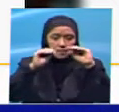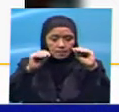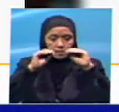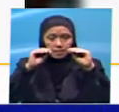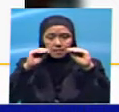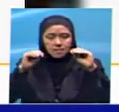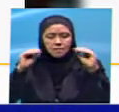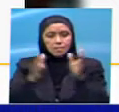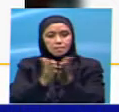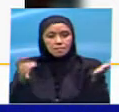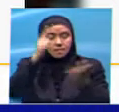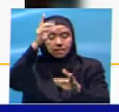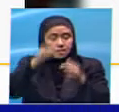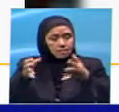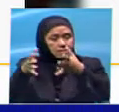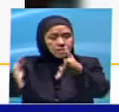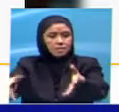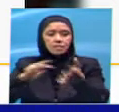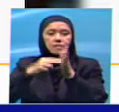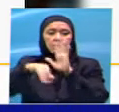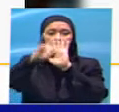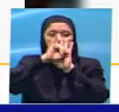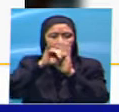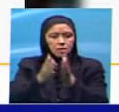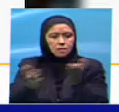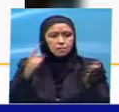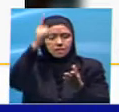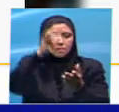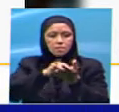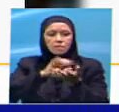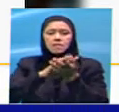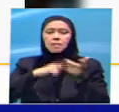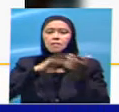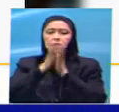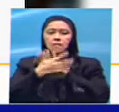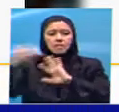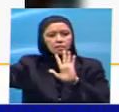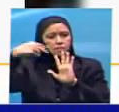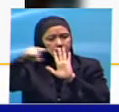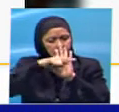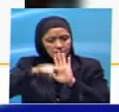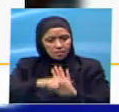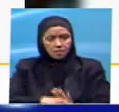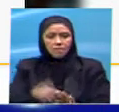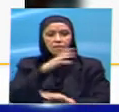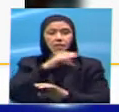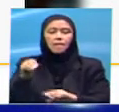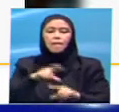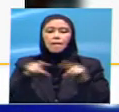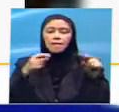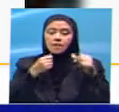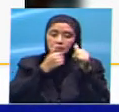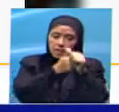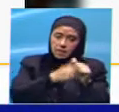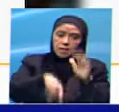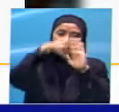akan diselaputi persepsi negatif justeru melalui pelbagai dasar dan prinsip termasuk indeks Syariah Malaysia dan konsep